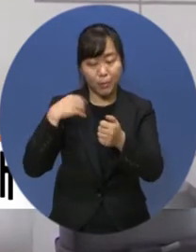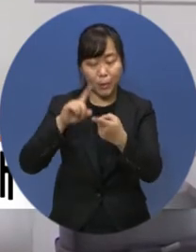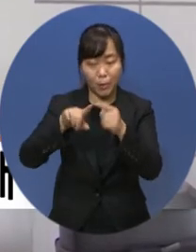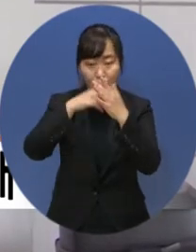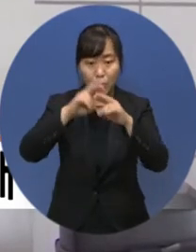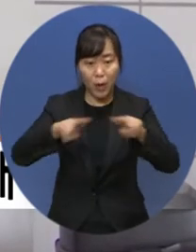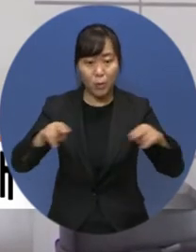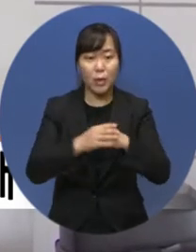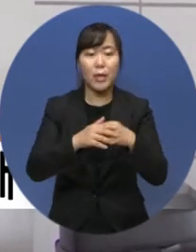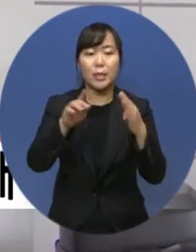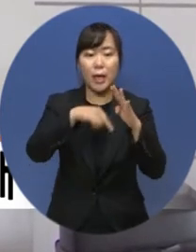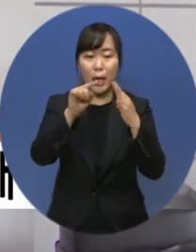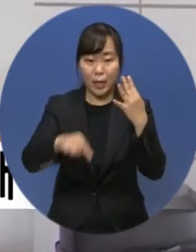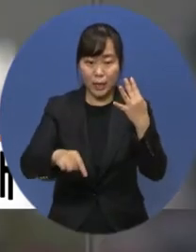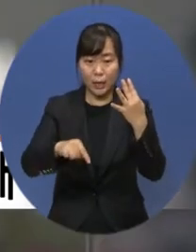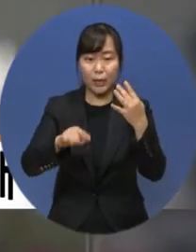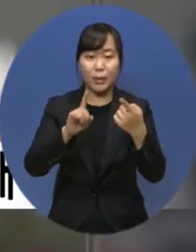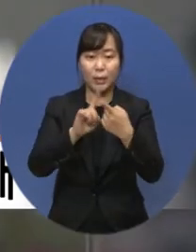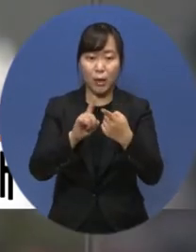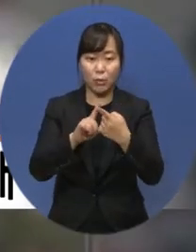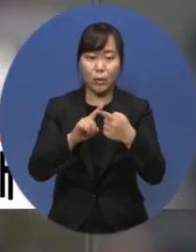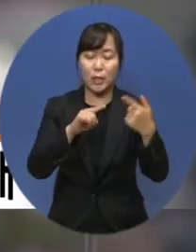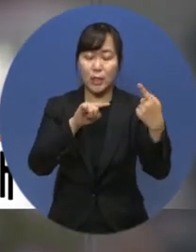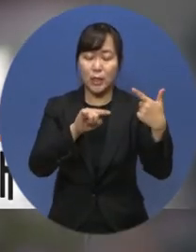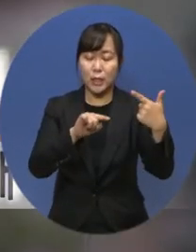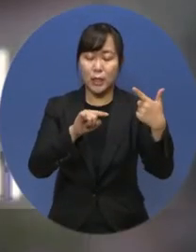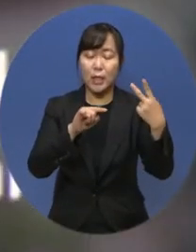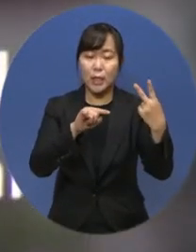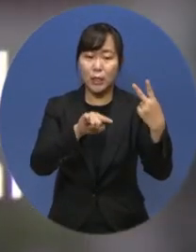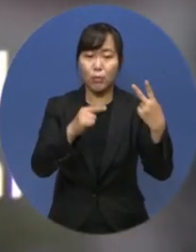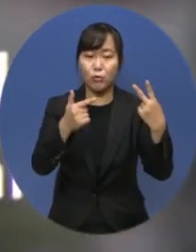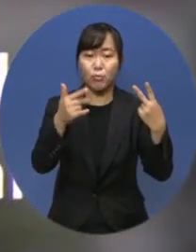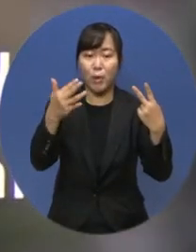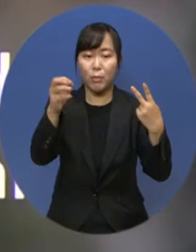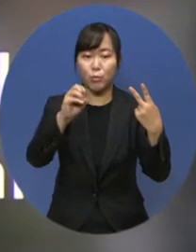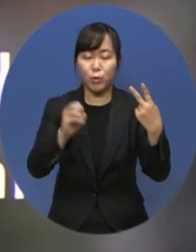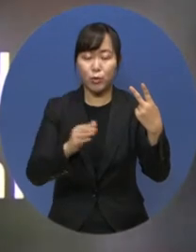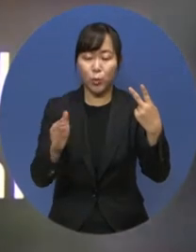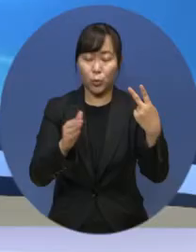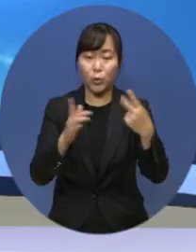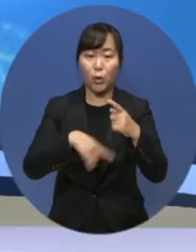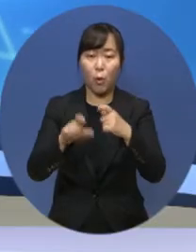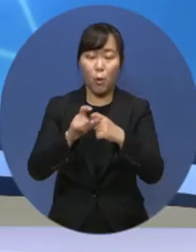기준 중위소득을 2.68% 인상할 예정입니다.